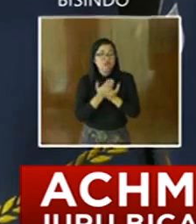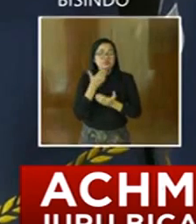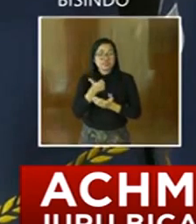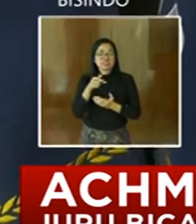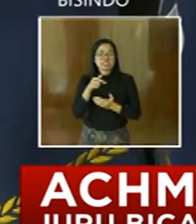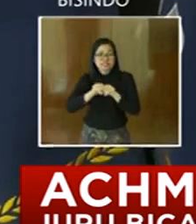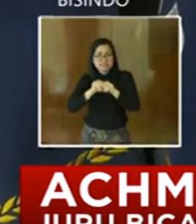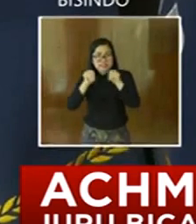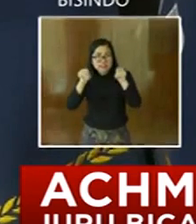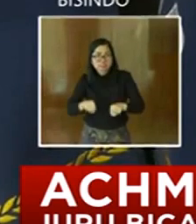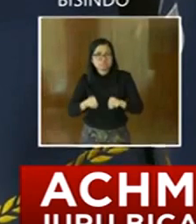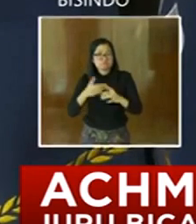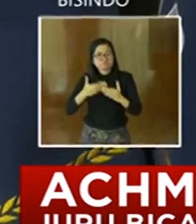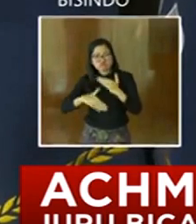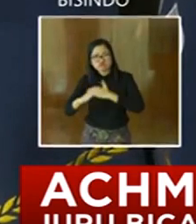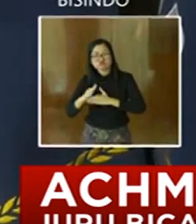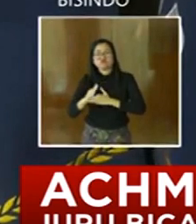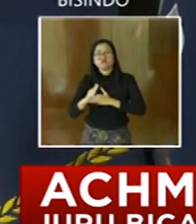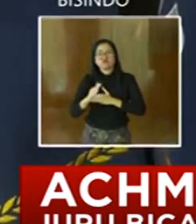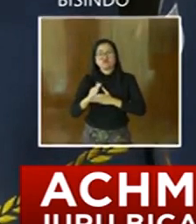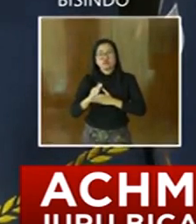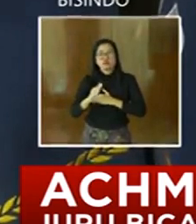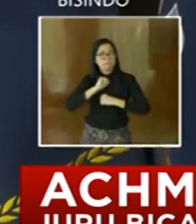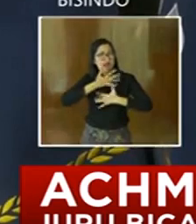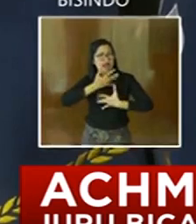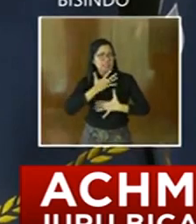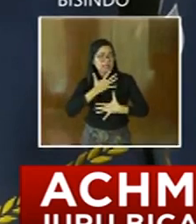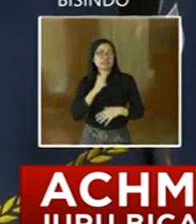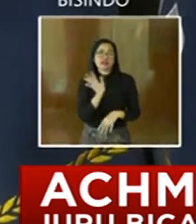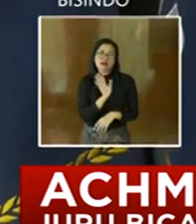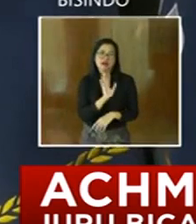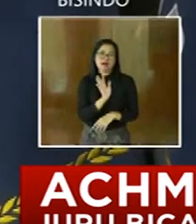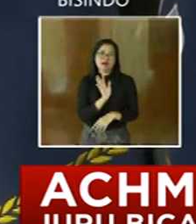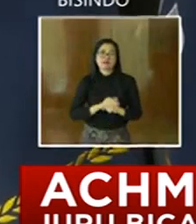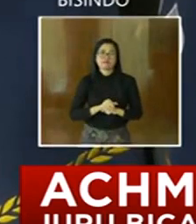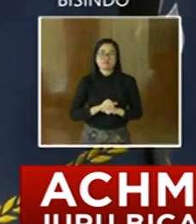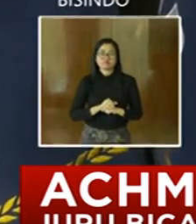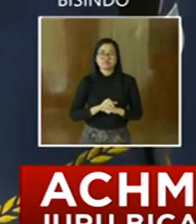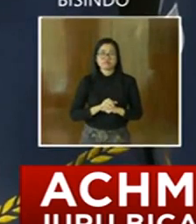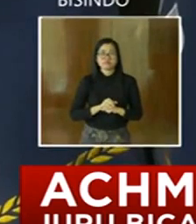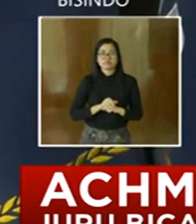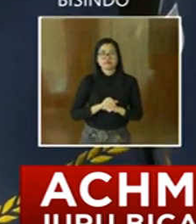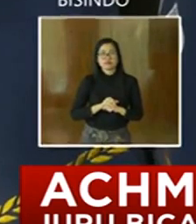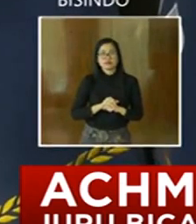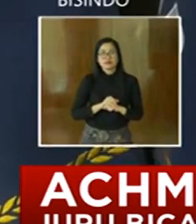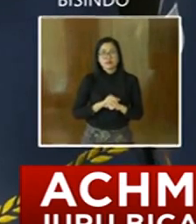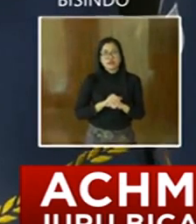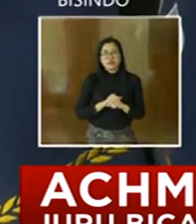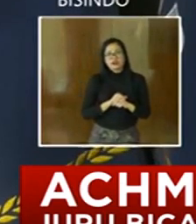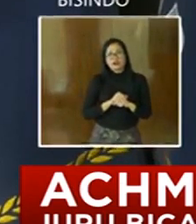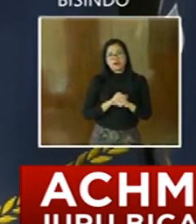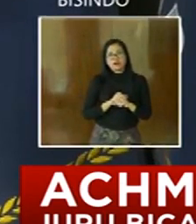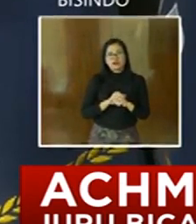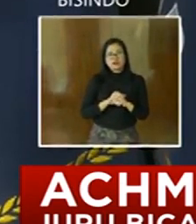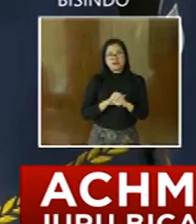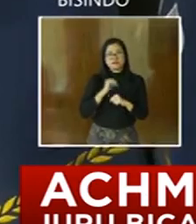lebih sistematis tanpa kepanikan dan tanpa kegaduhan yang lain kita harus mematuhi